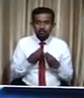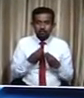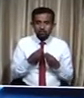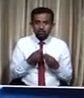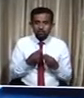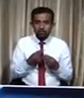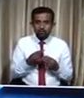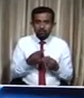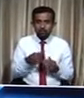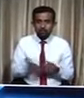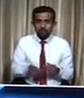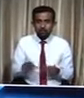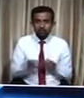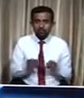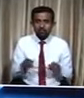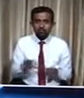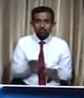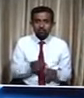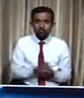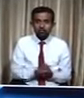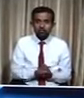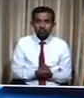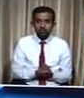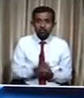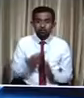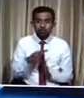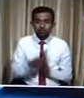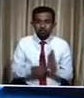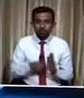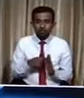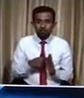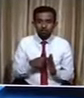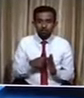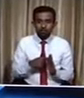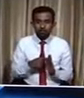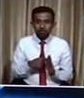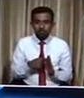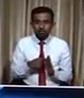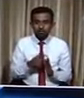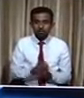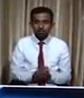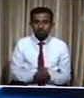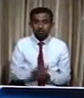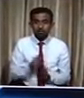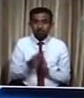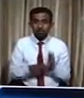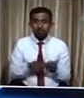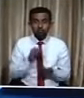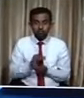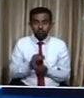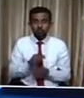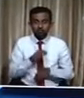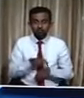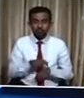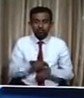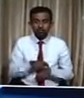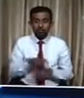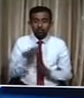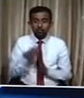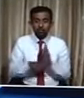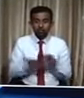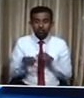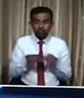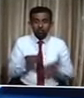கதா கதவகை தவசகு அதுவே ரட்டே ரட்ட ரட்ட ரட்ட ரட்ட வேறக துலாவகு ரட்டே